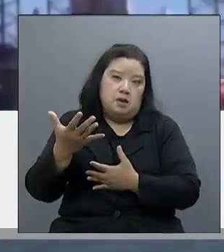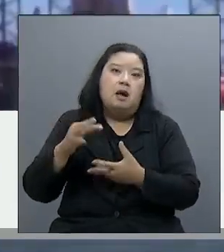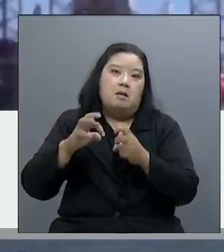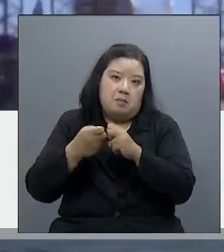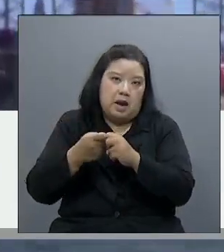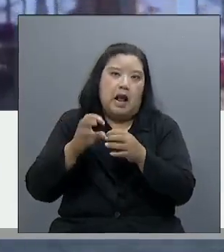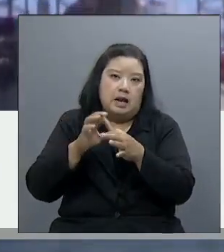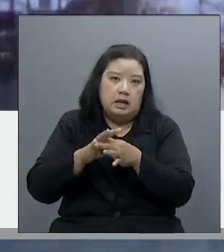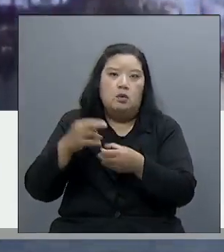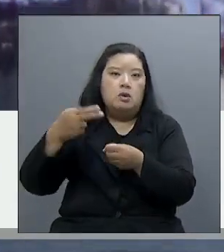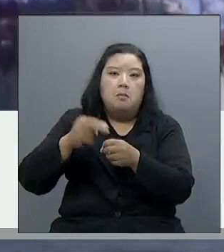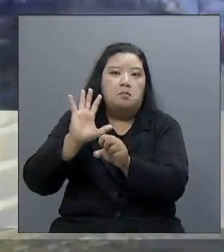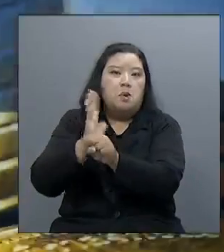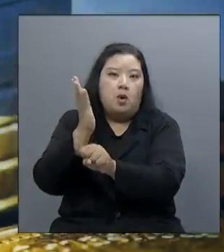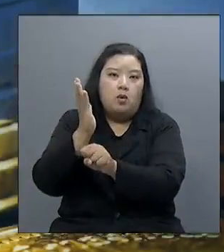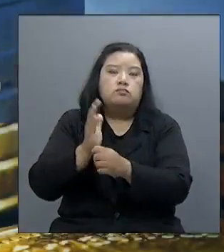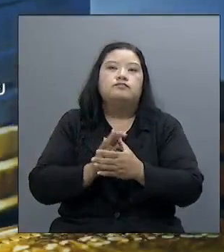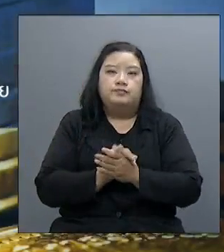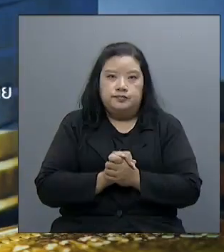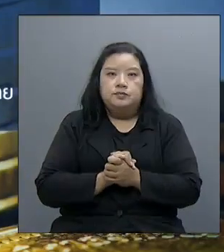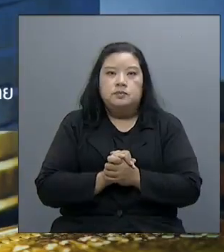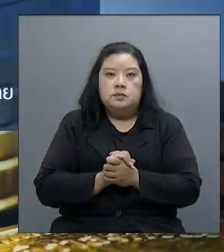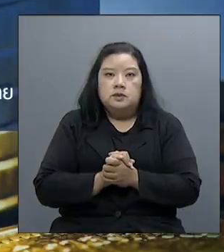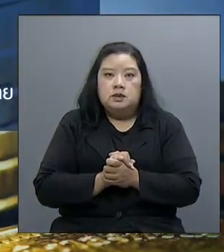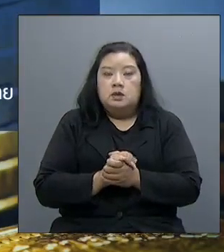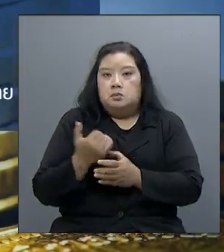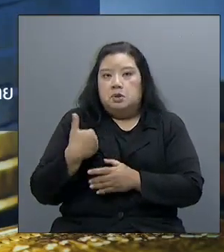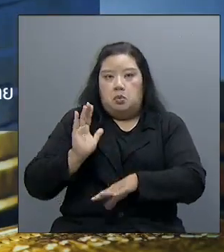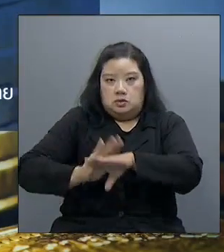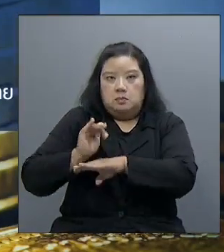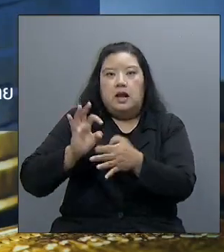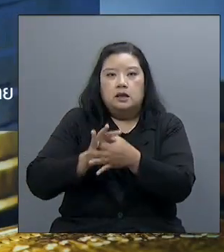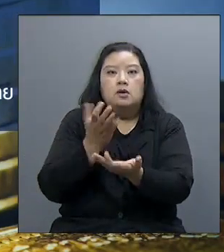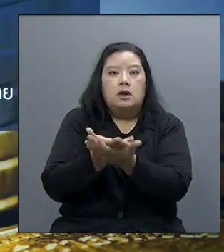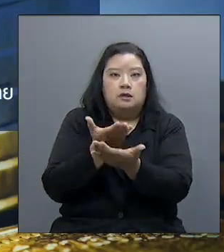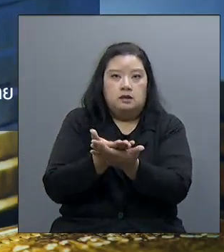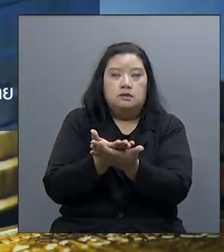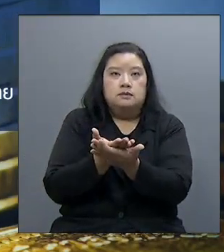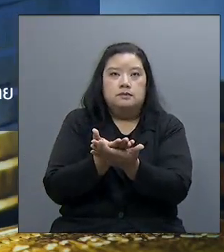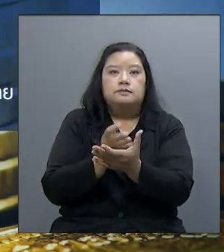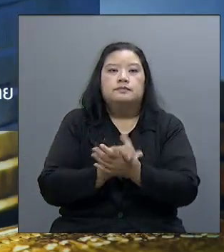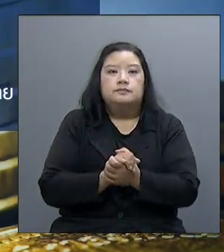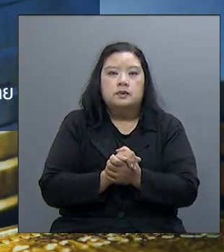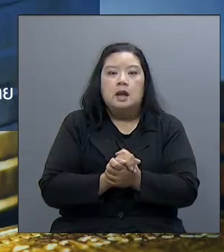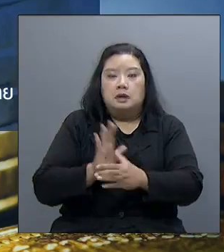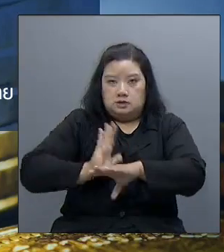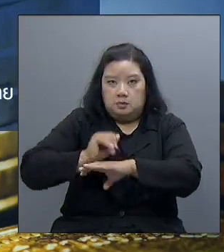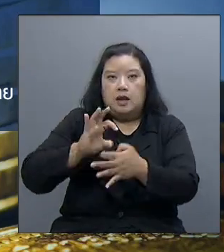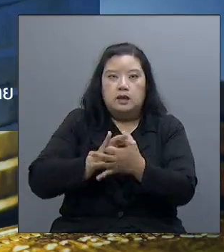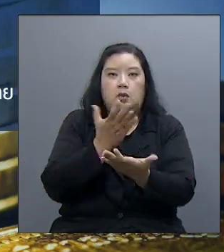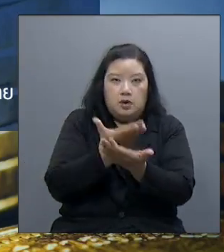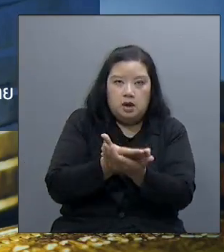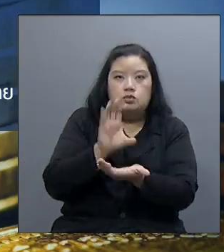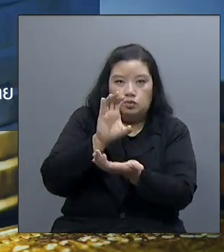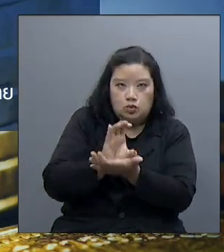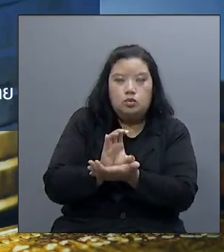มันในตลาดโลกนายพูนพาณิชย์พิบูลย์นักกลยุทธ์การเงินขอออภัยค่ะนักกลยุทตลาดเงินตลาดทุนกรุง